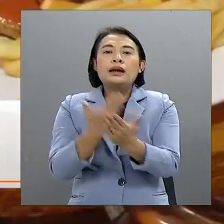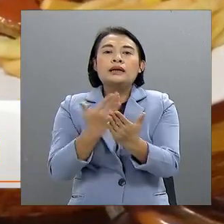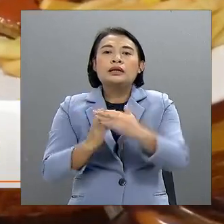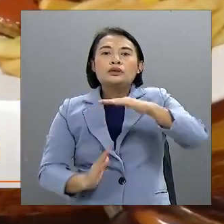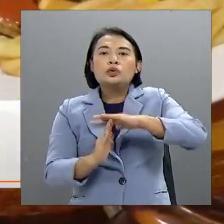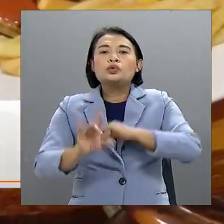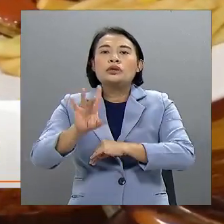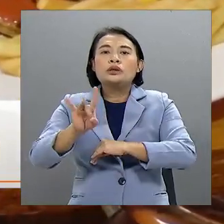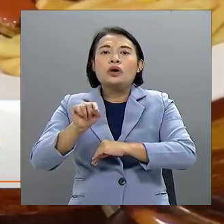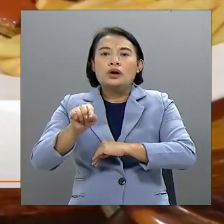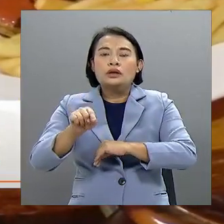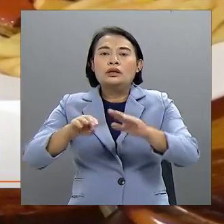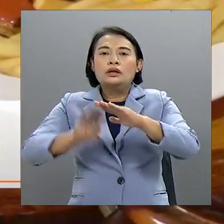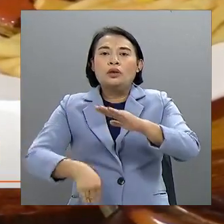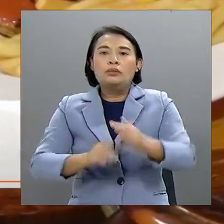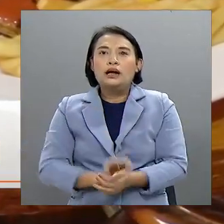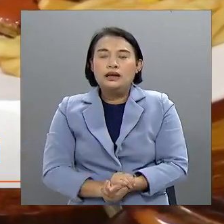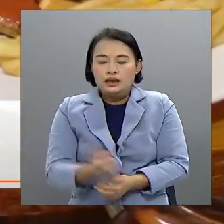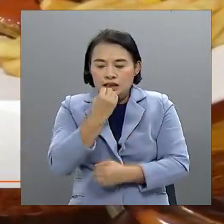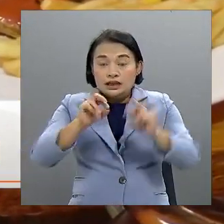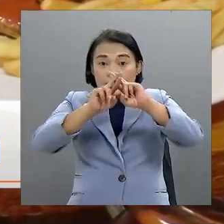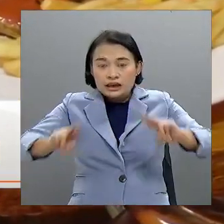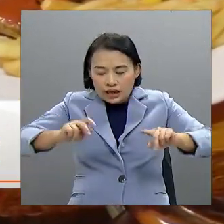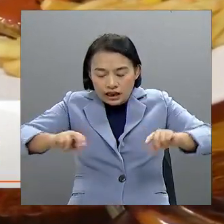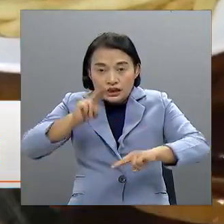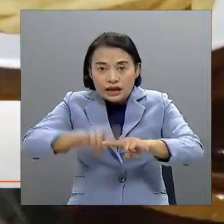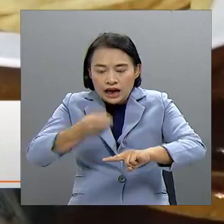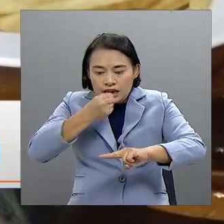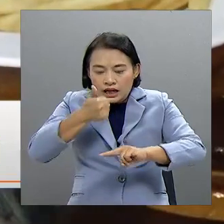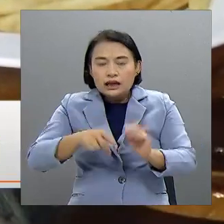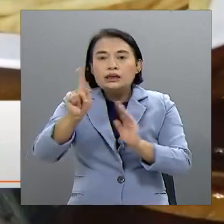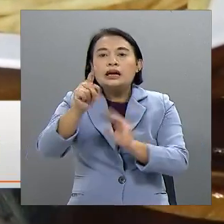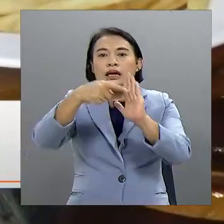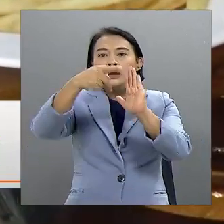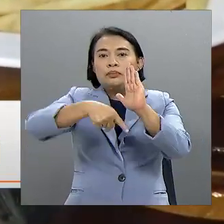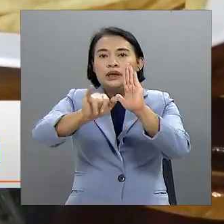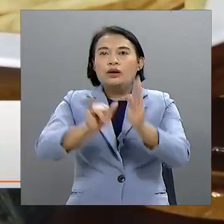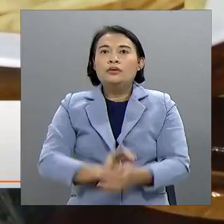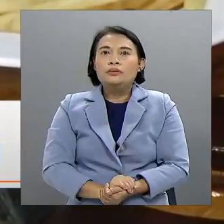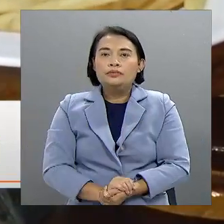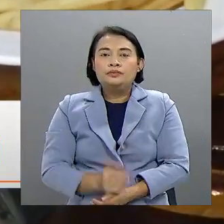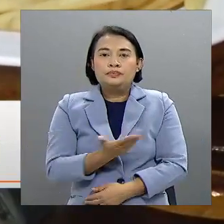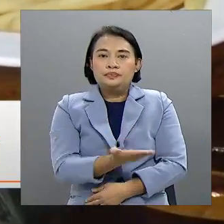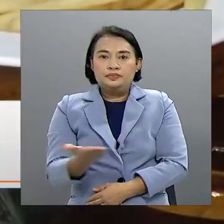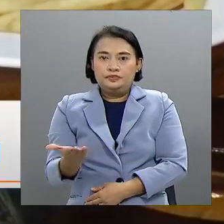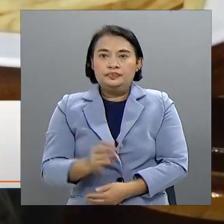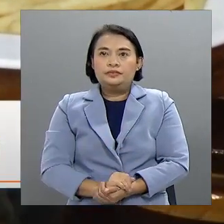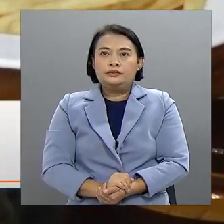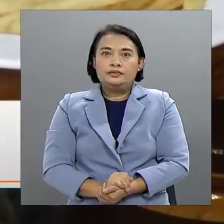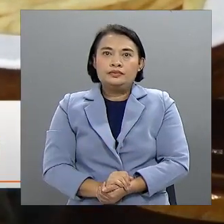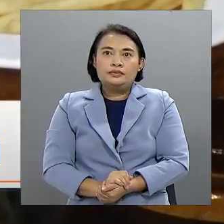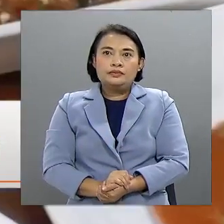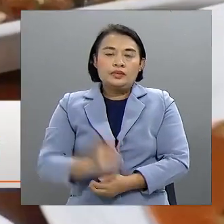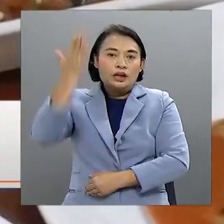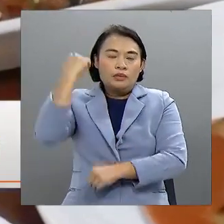ทไปนั่งกินในร้านได้เลยที่จังหวัดพะเยานะคะเมนูเหล่านี้เนี่ยเป็นเมนูที่ทำขึ้นจากอดีตเชฟต่างประเทศคุ